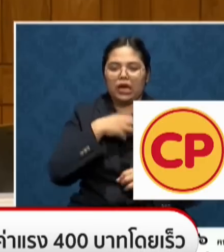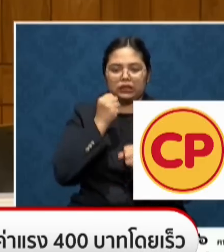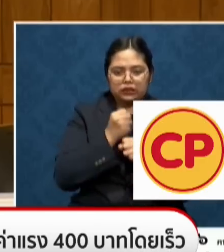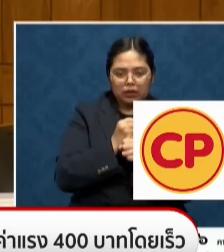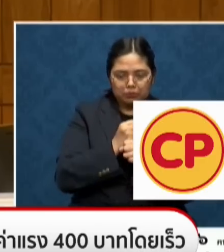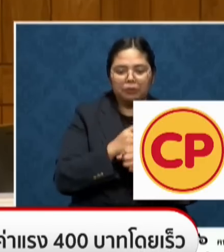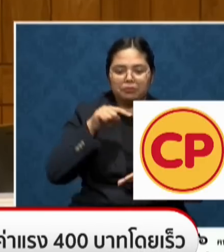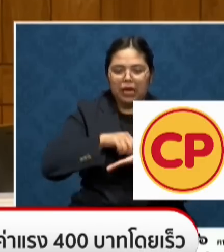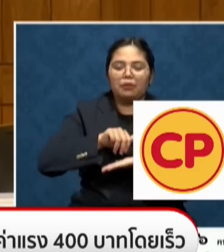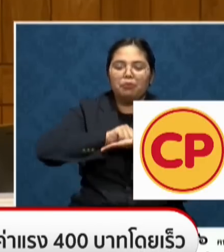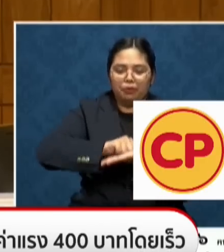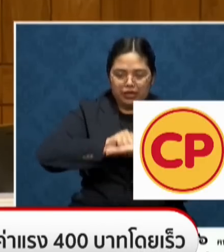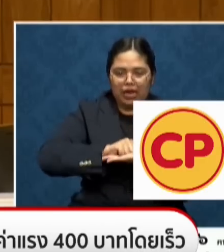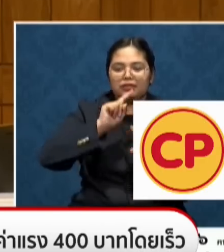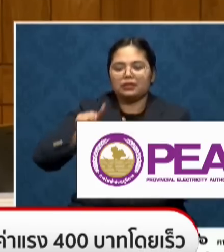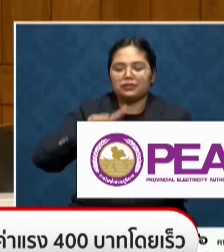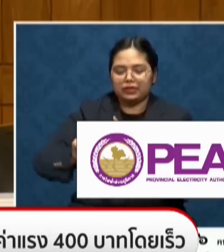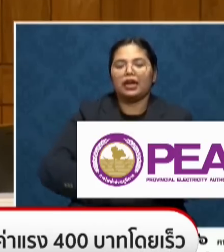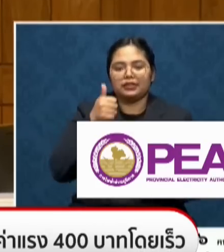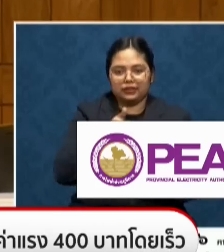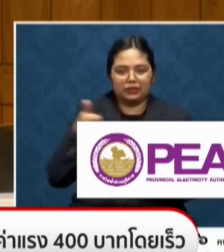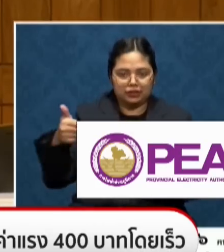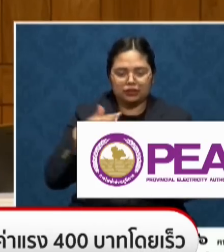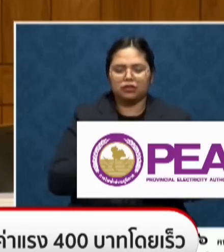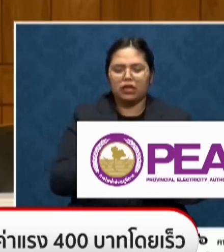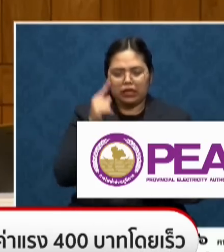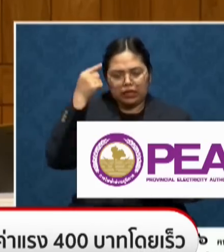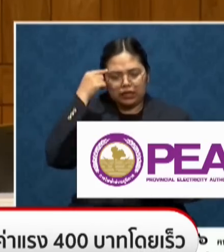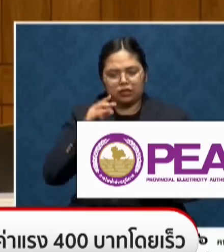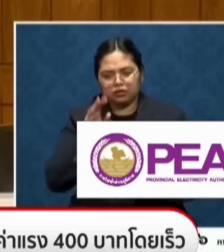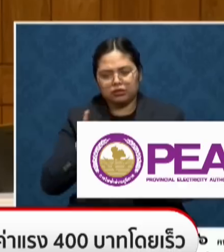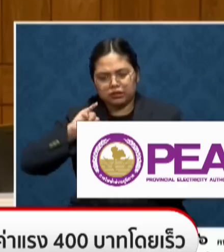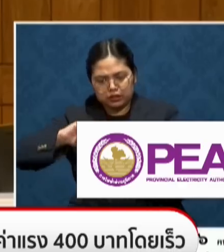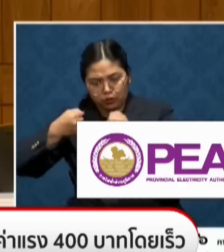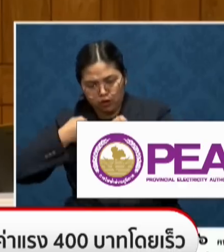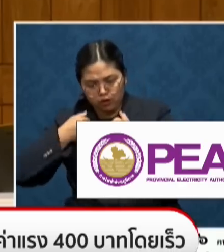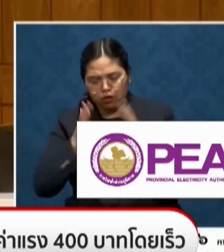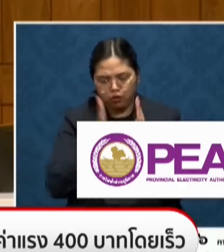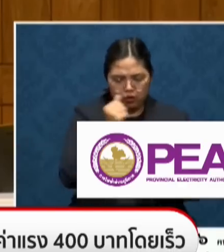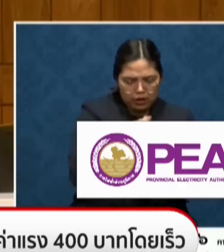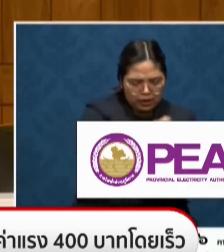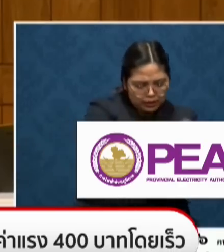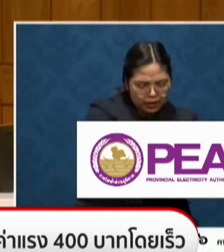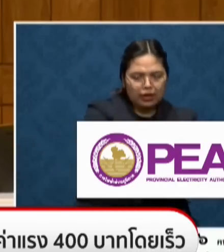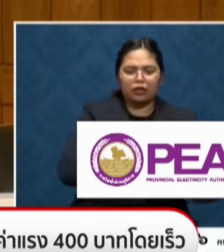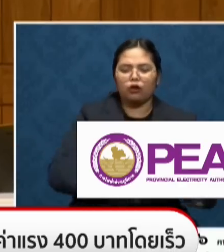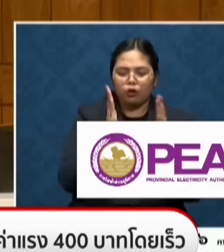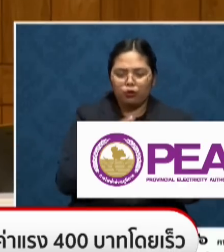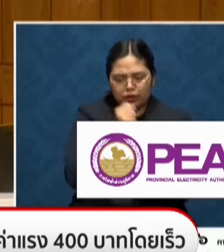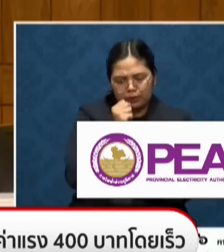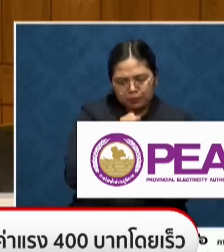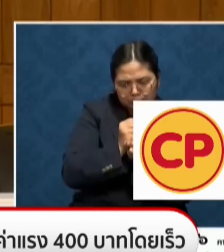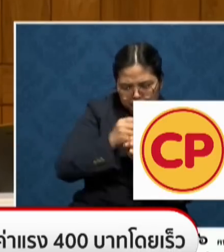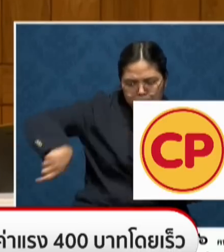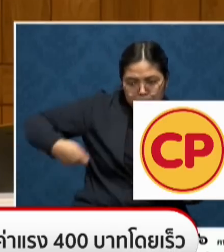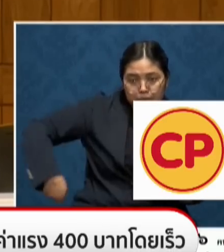เป้าหมายอยู่ที่400บาทโดยเร็วที่สุดนั่นเองทีนี้ประเด็นไรเดอร์ใช่ไหมก็พูดถึงเรื่องนี้ผู้ประกอบการไรเดอร์ก็